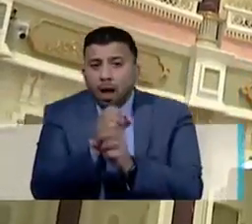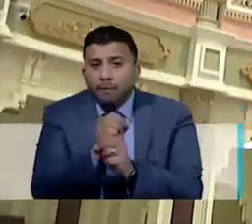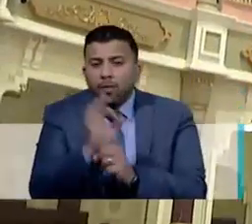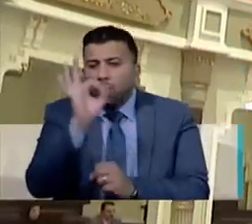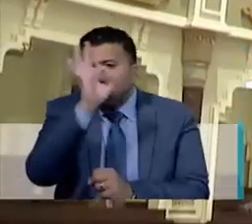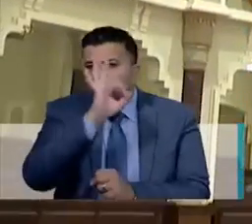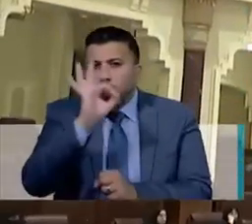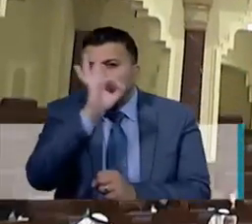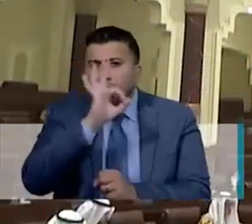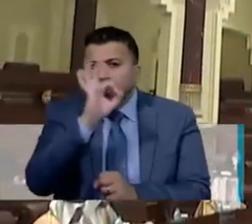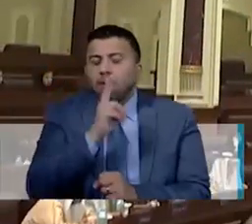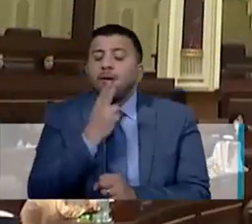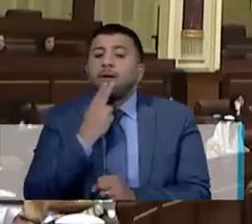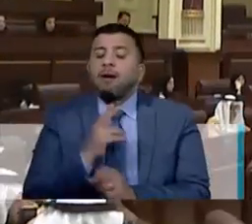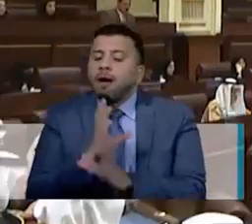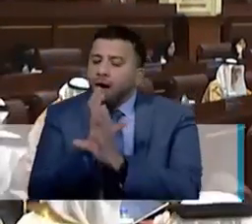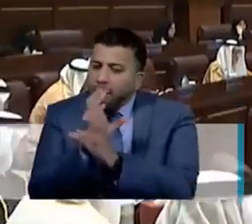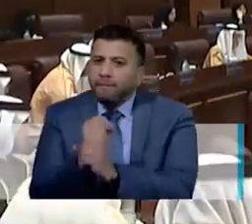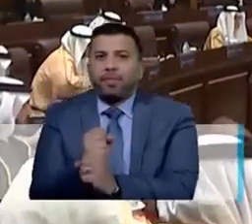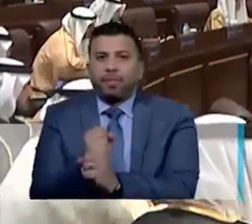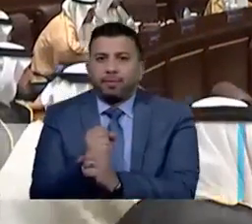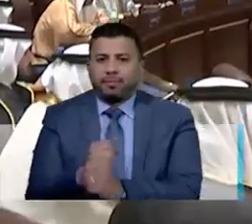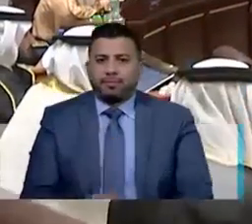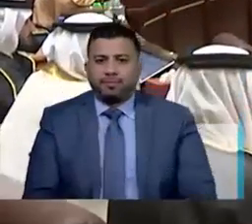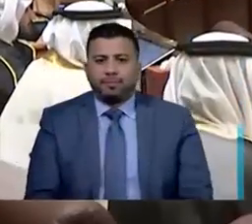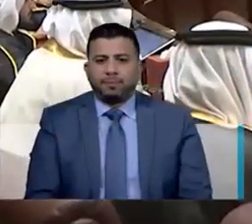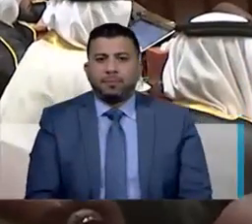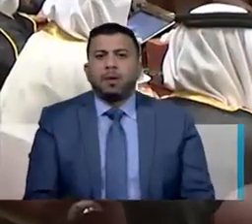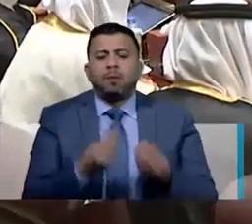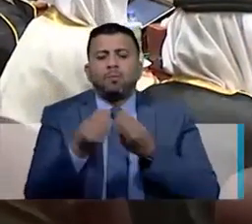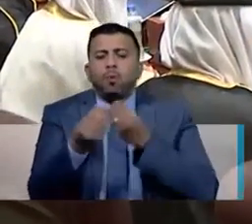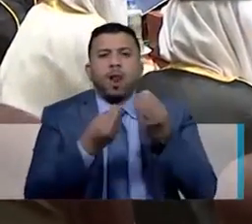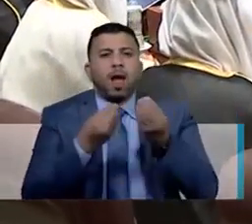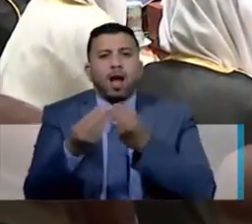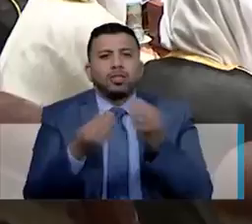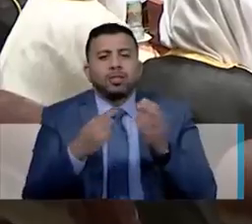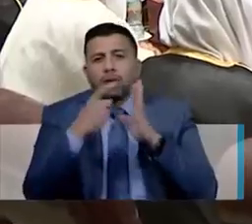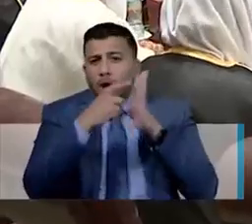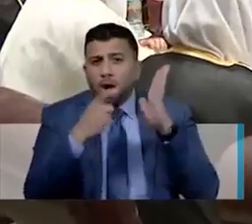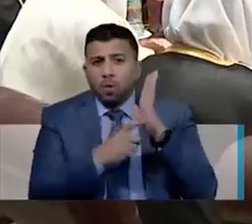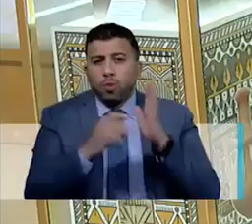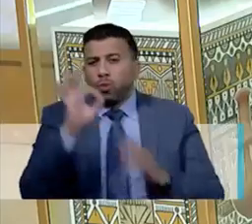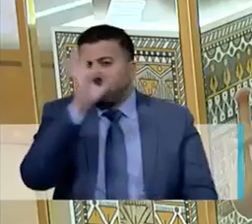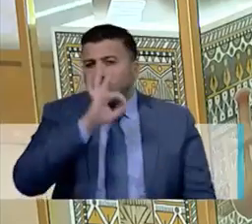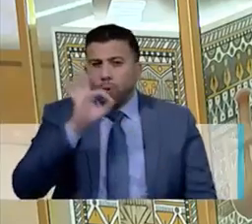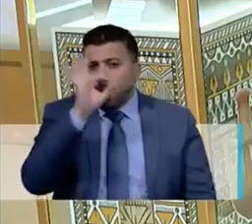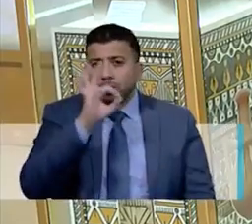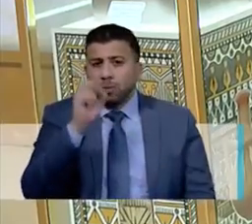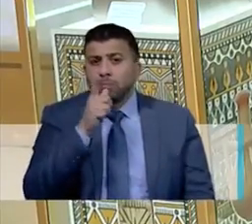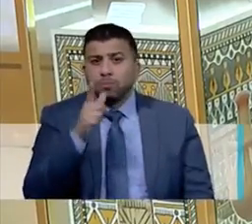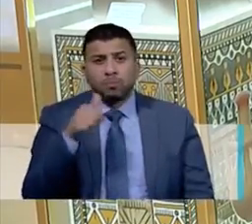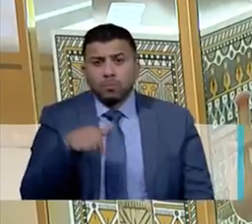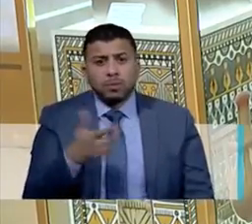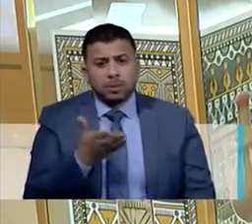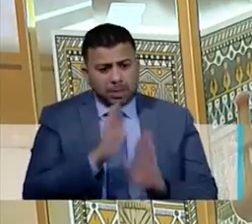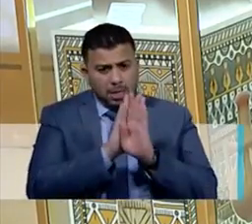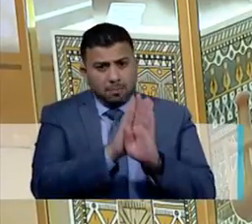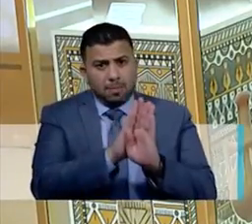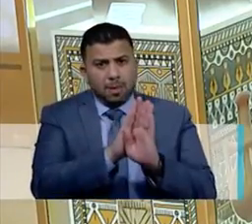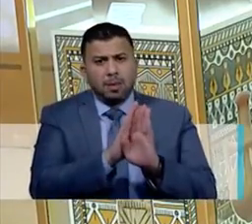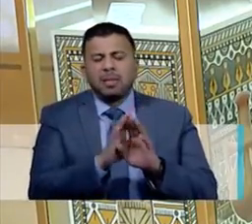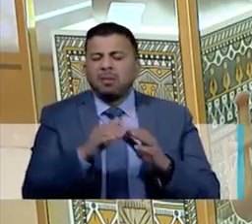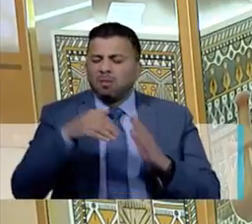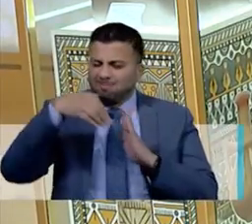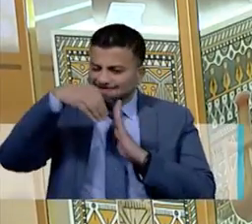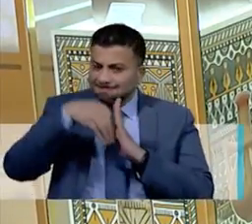التراث والحفاظ عليه. مناقشة قانون التراث الثقافي تأتي لتعزيز